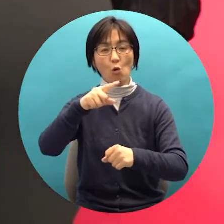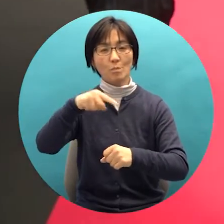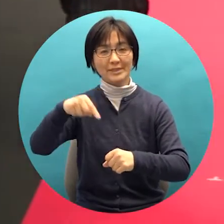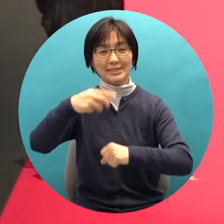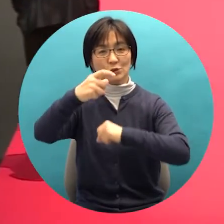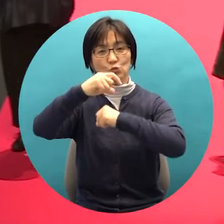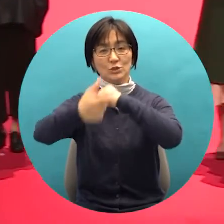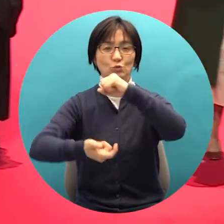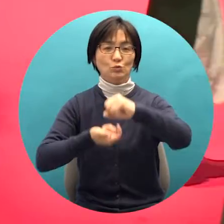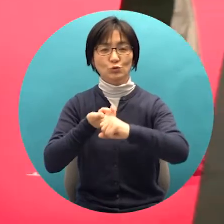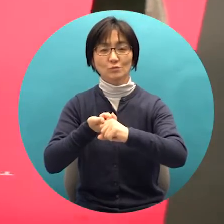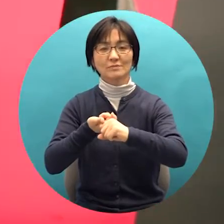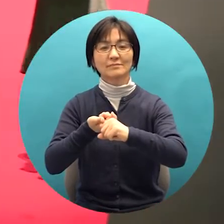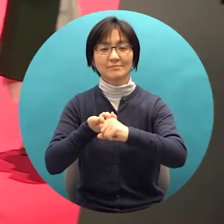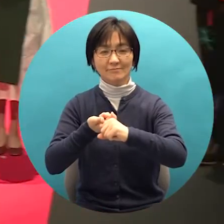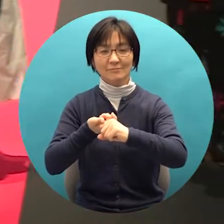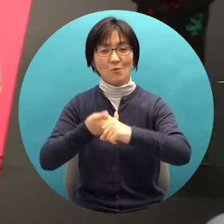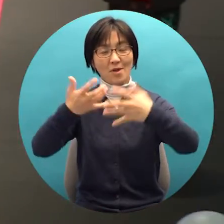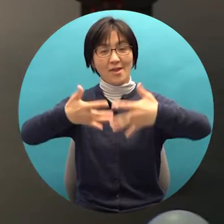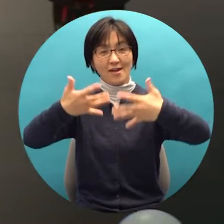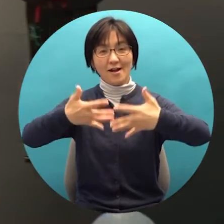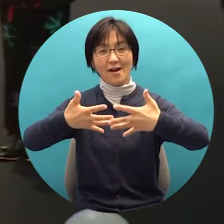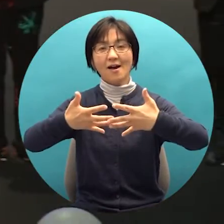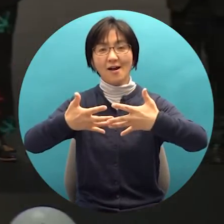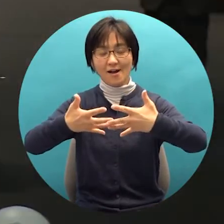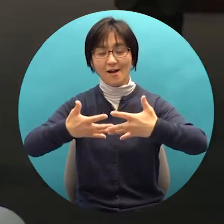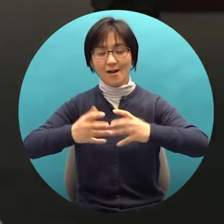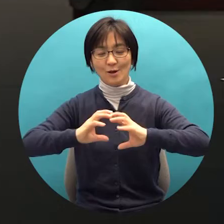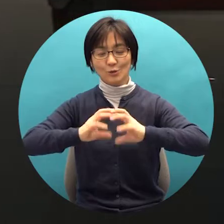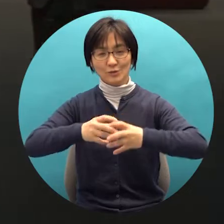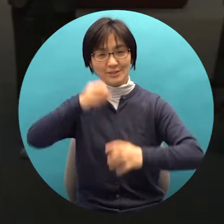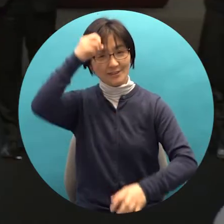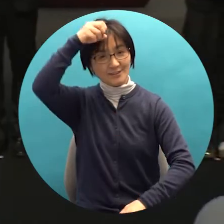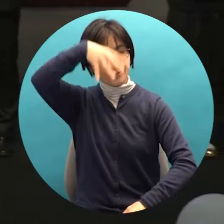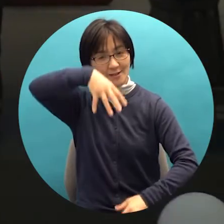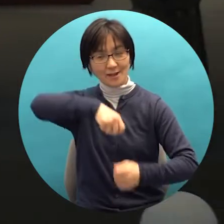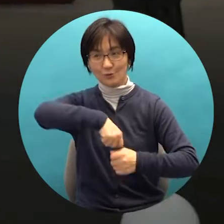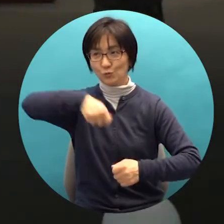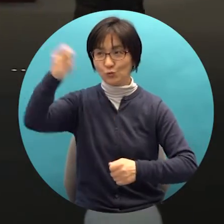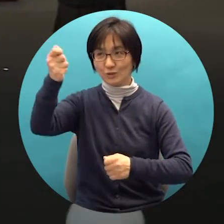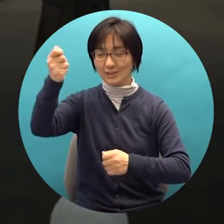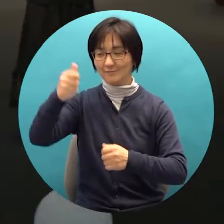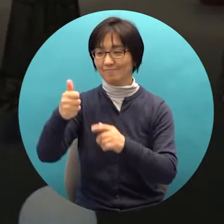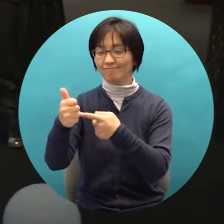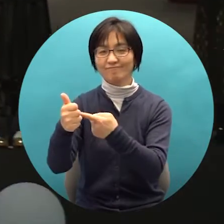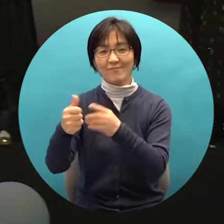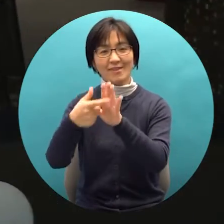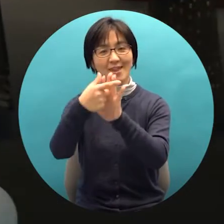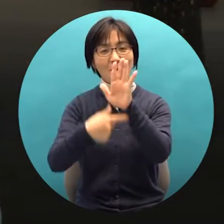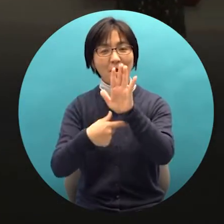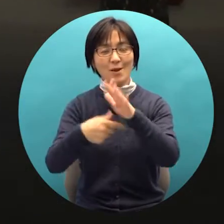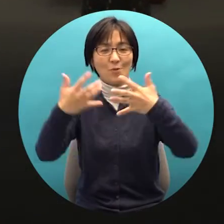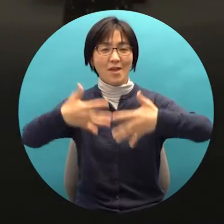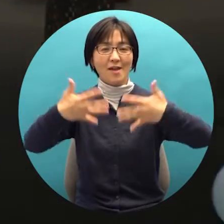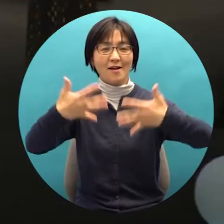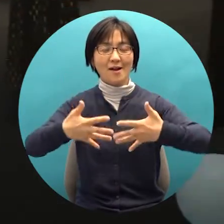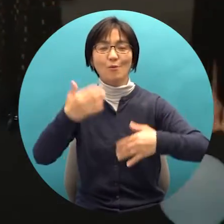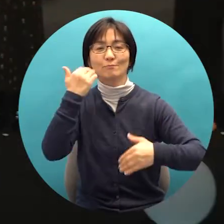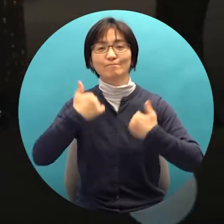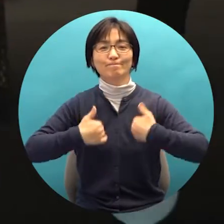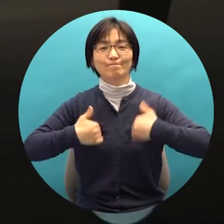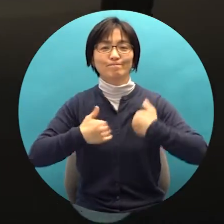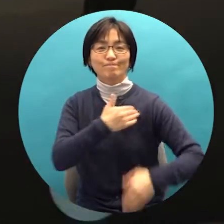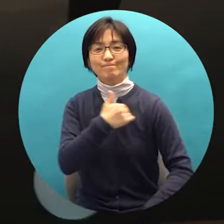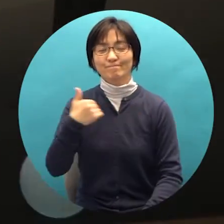ムの映画、国定中時を題材とした映画を一緒に楽しむことができ